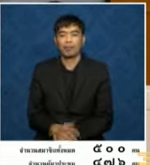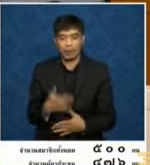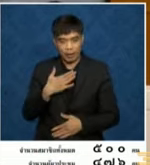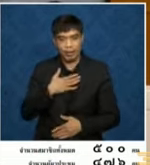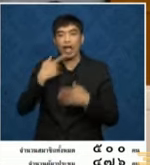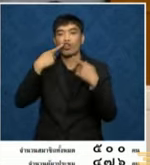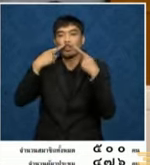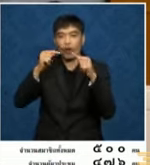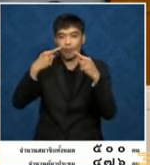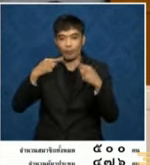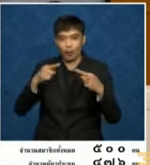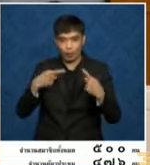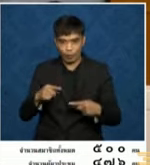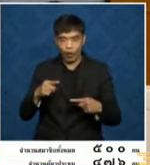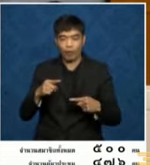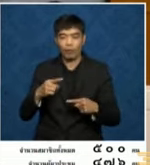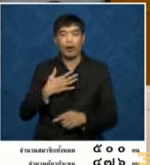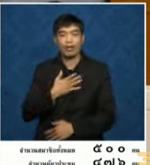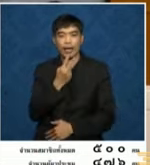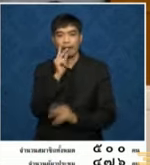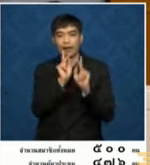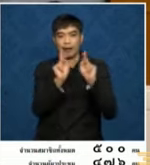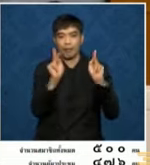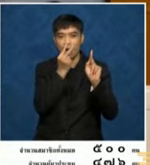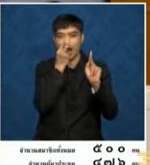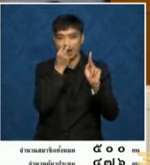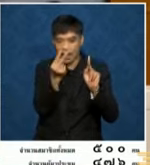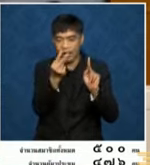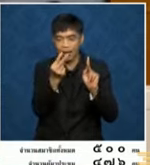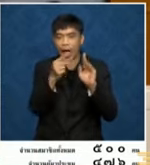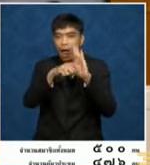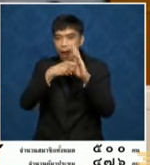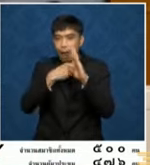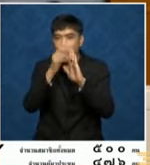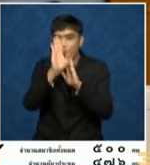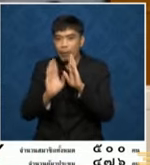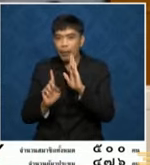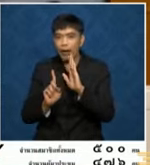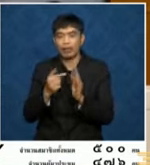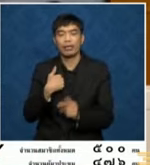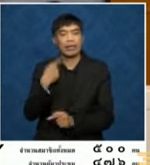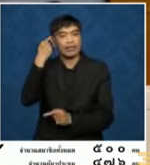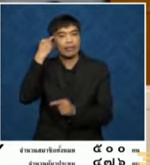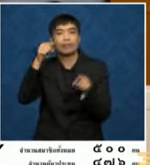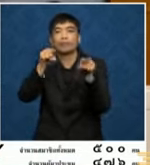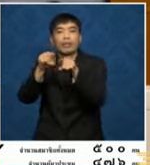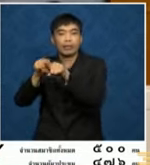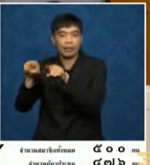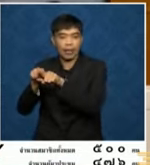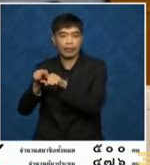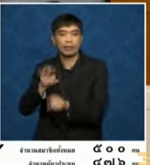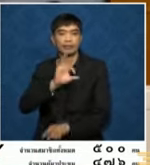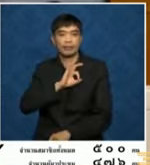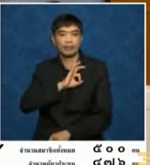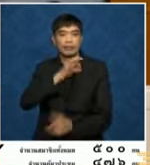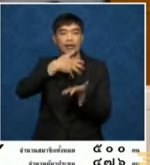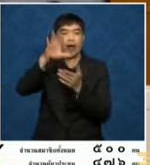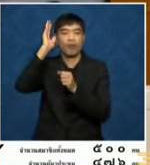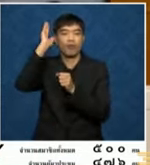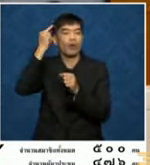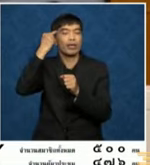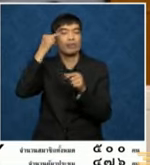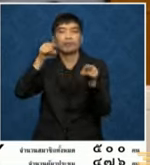ๆนะครับว่าสิ่งที่กรรมการเห็นเป็นอย่างไรก็เห็นเหมือนกับท่านสมาชิกผู้ทรงเกียรติที่ได้อภิปรายข้อมูลส่วนใหญ่แล้วครับ